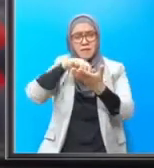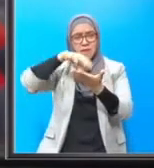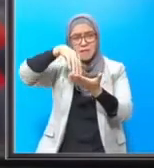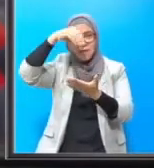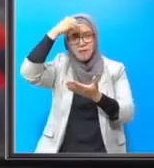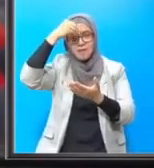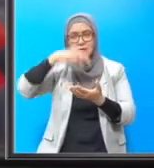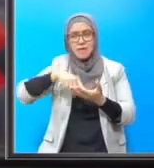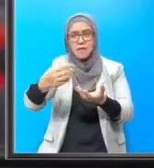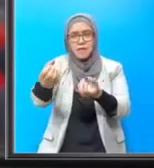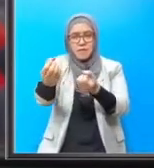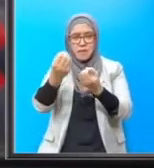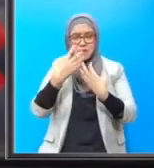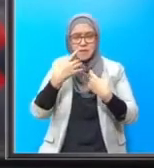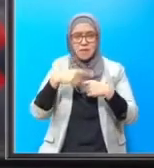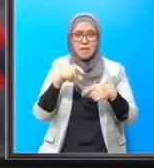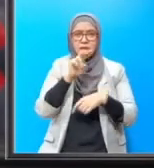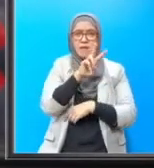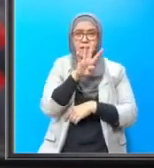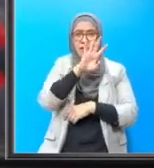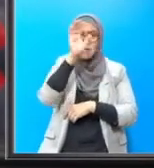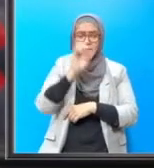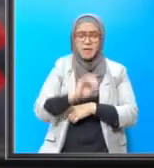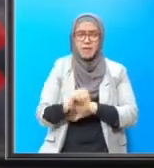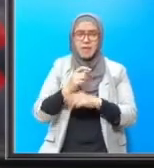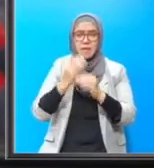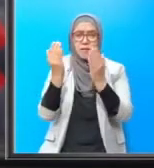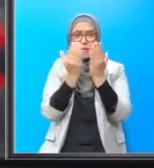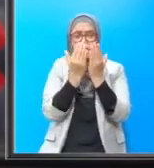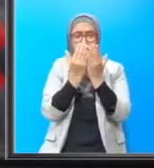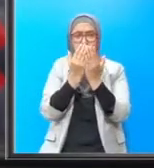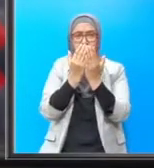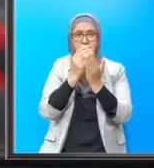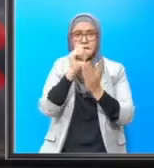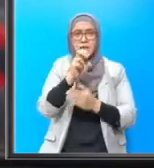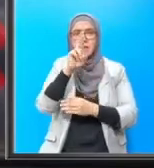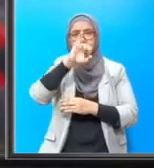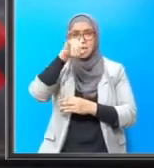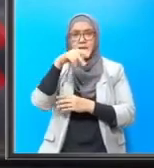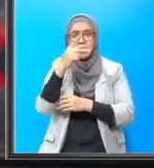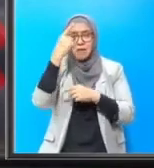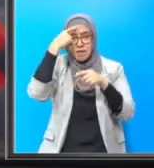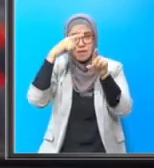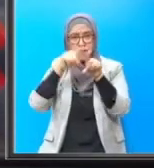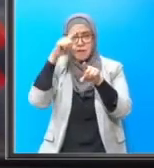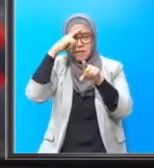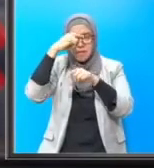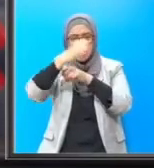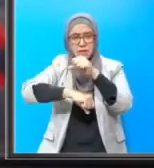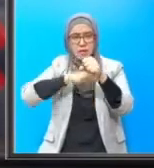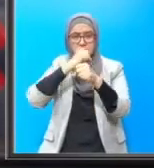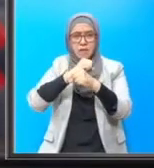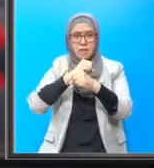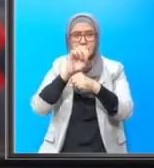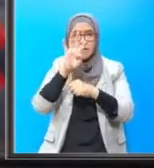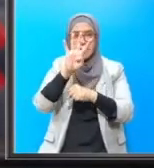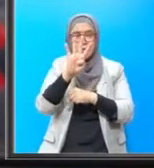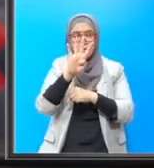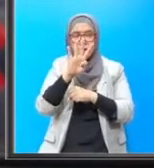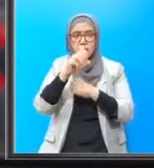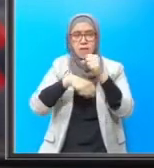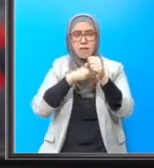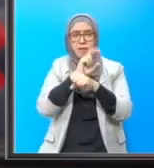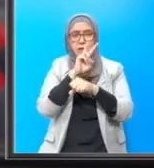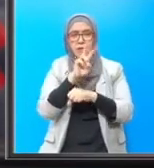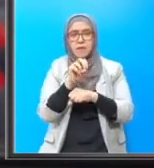keseluruhan sekolah jenis kebangsaan sdg bersetuju untuk pelaksanaan pekerjaan Jawi untuk mereka umpan pada tahun 2020 bagi